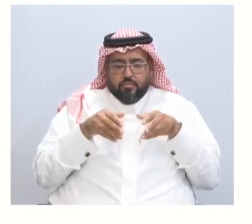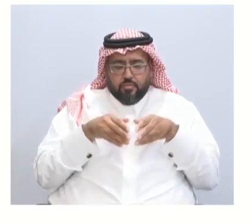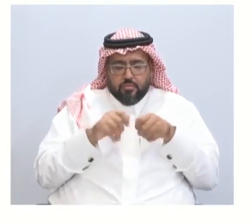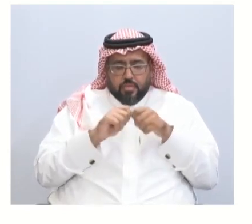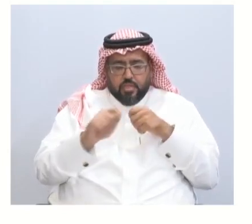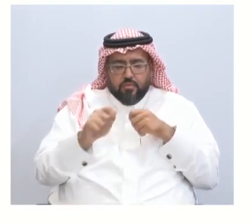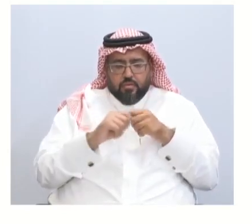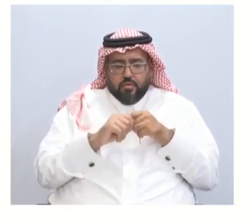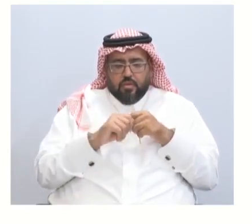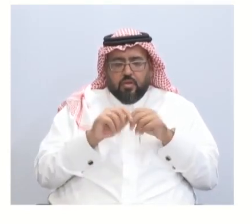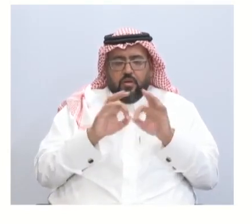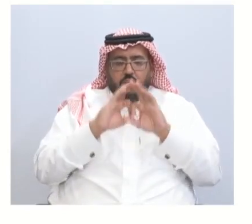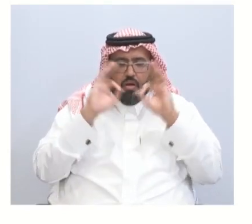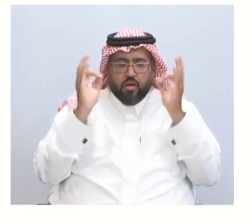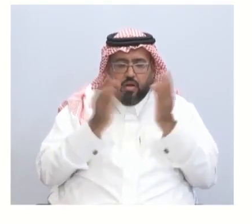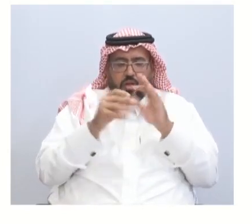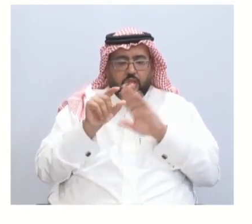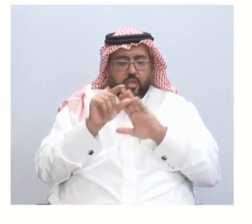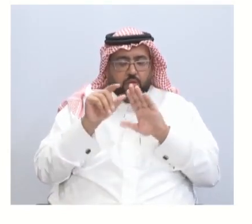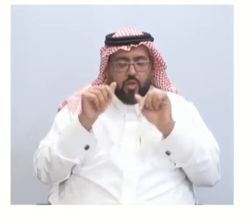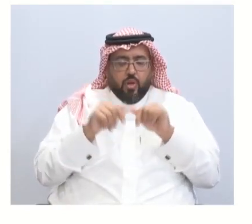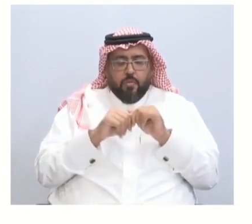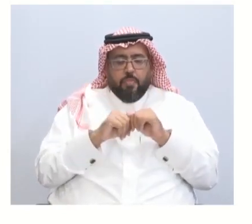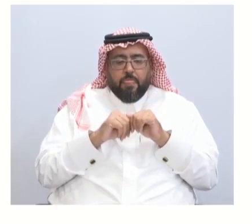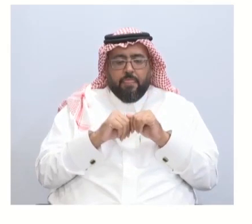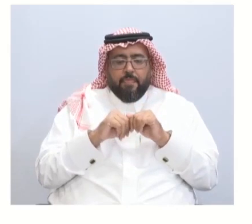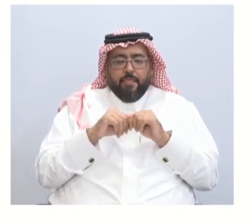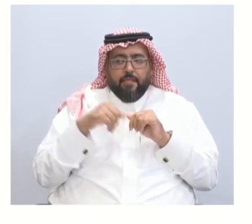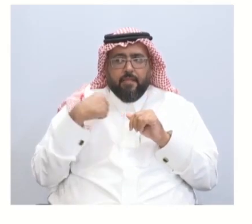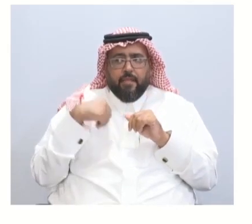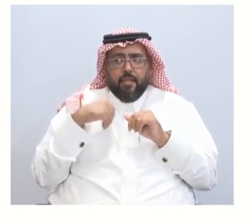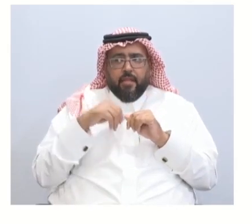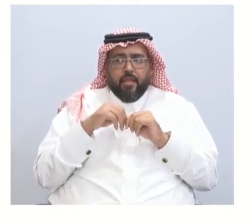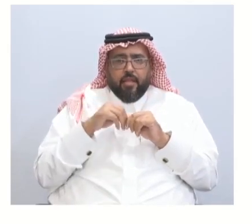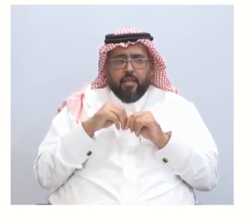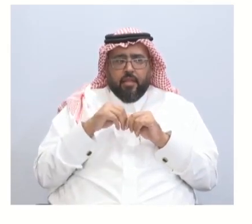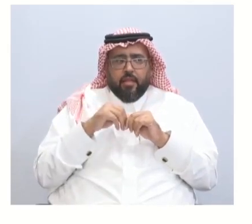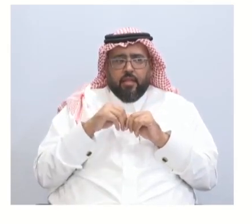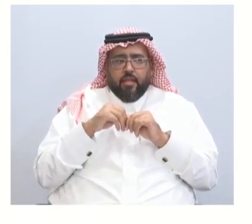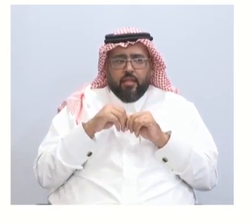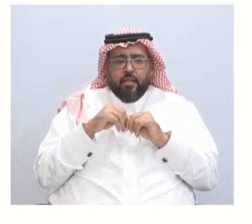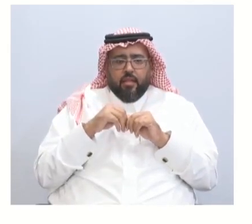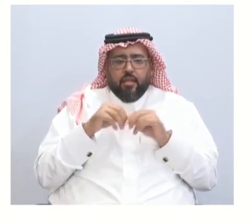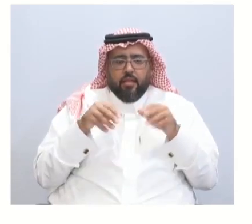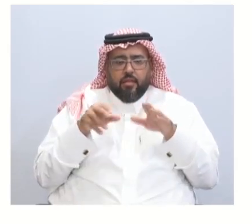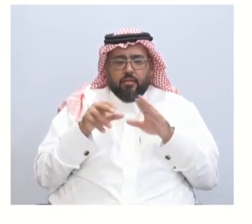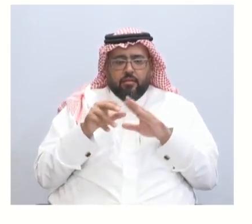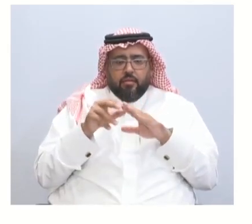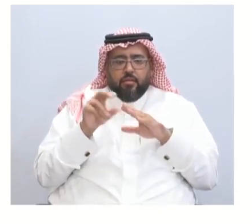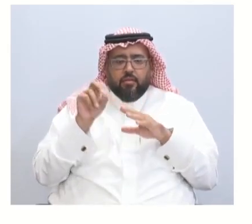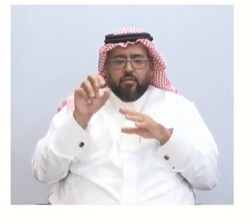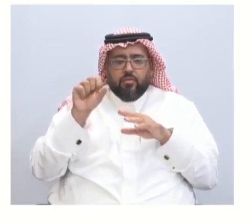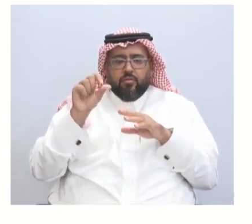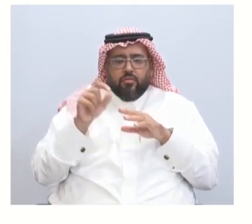المسافات الخلاصه لدرس لهذا اليوم عزيزي الطالب عزيزتي الطالبه تطرقنا الى